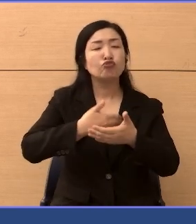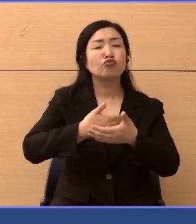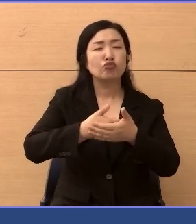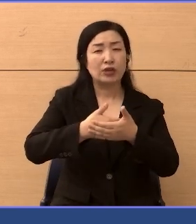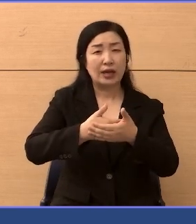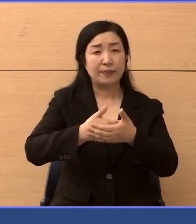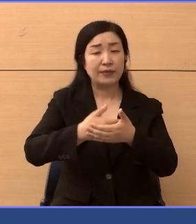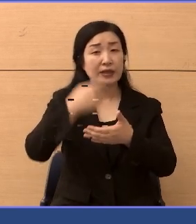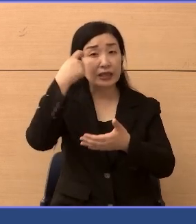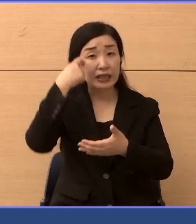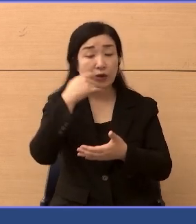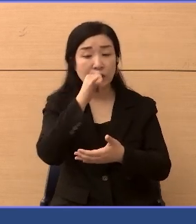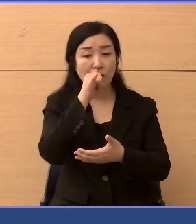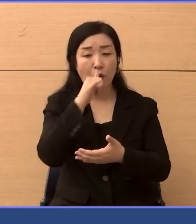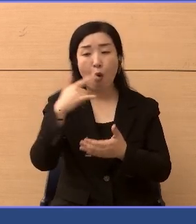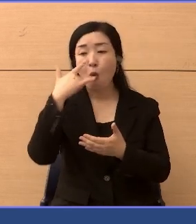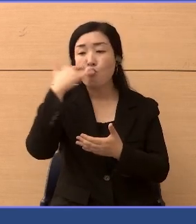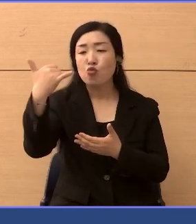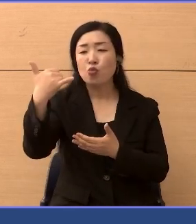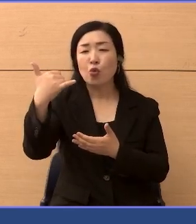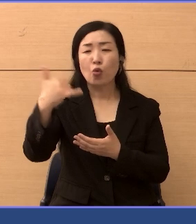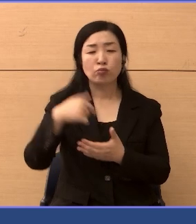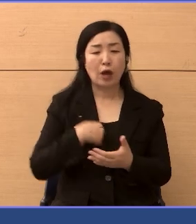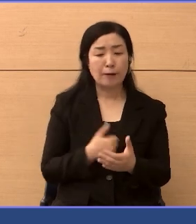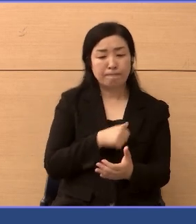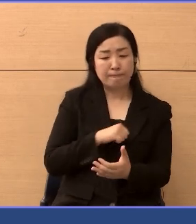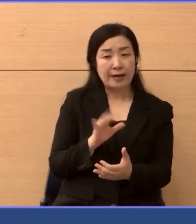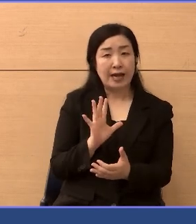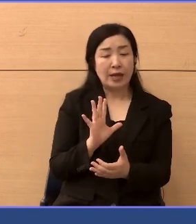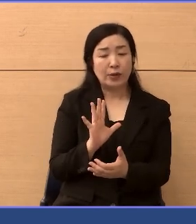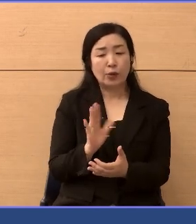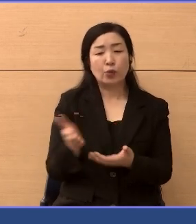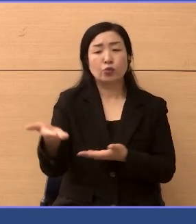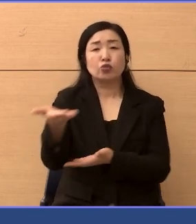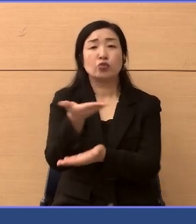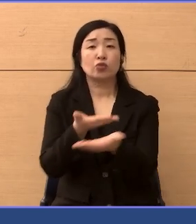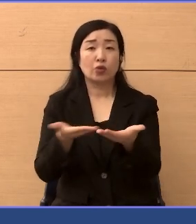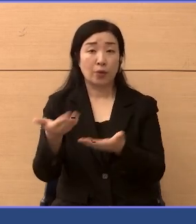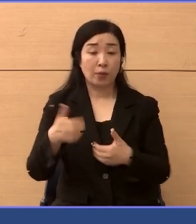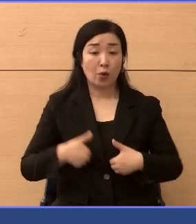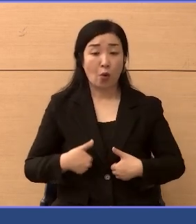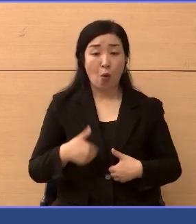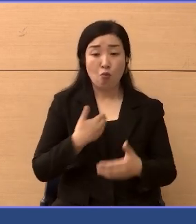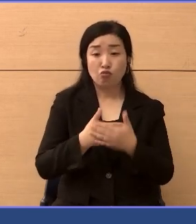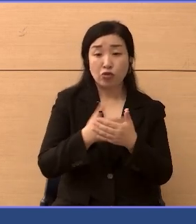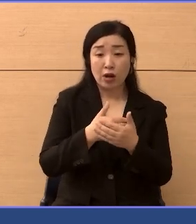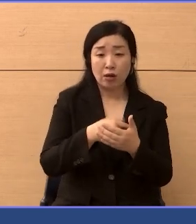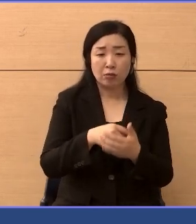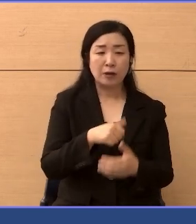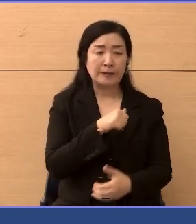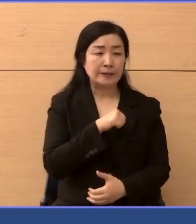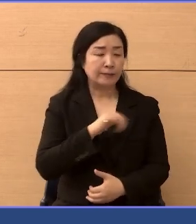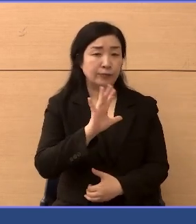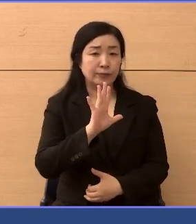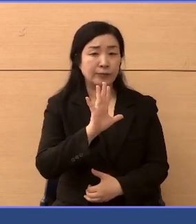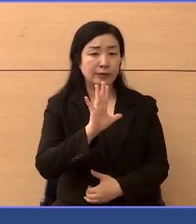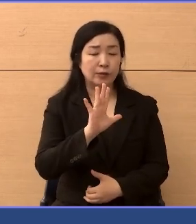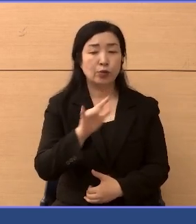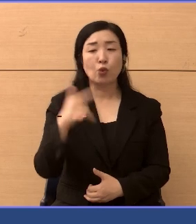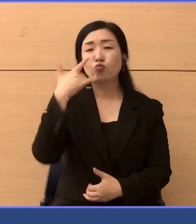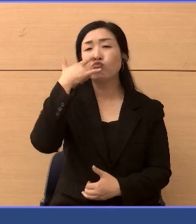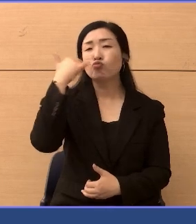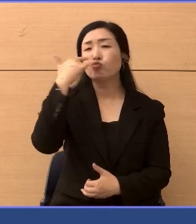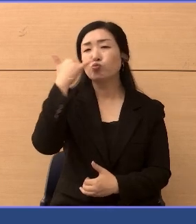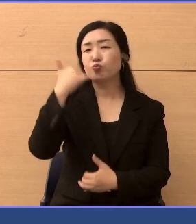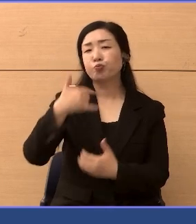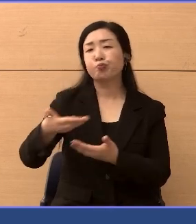parents. 느끼고 있을 때 Parents 이를 have a 부모와 big role to 나누어야 play in 합니다. teaching the 이렇게 individual 불안감을 부모와 나누어 behavioral 준다면 strategies for 뭔가 managing